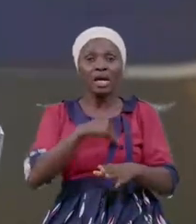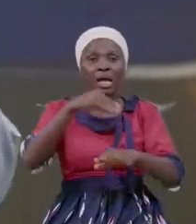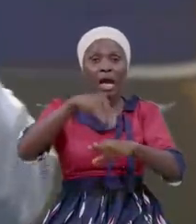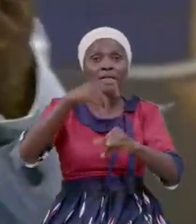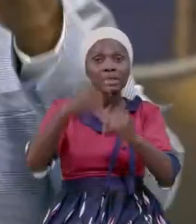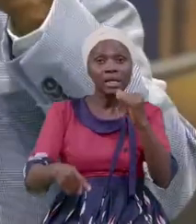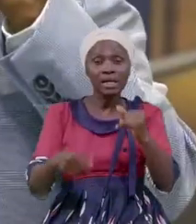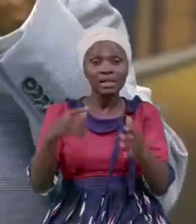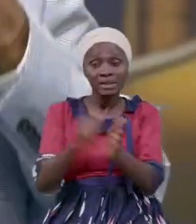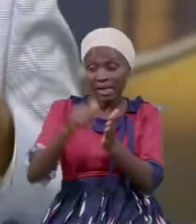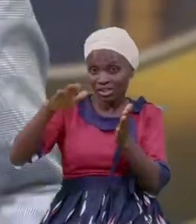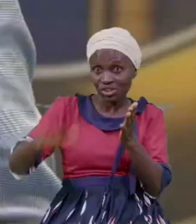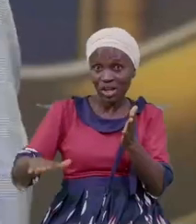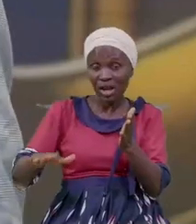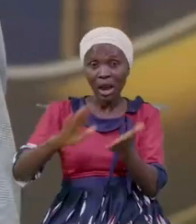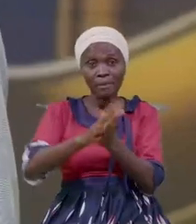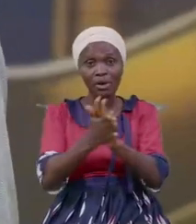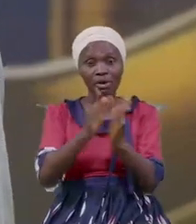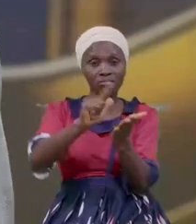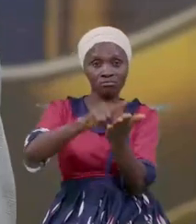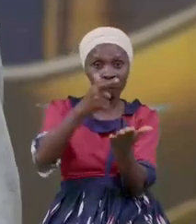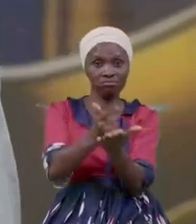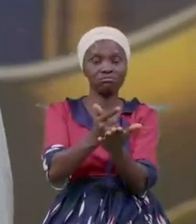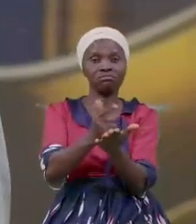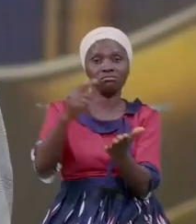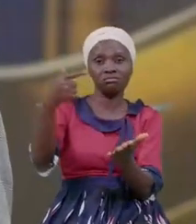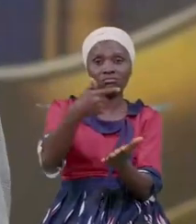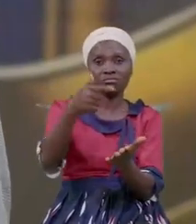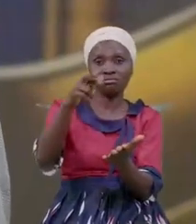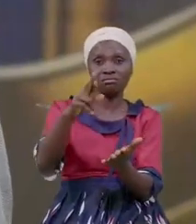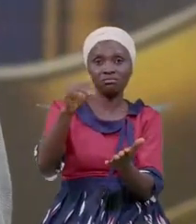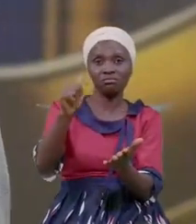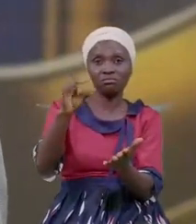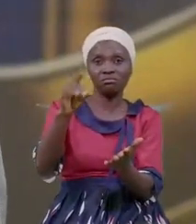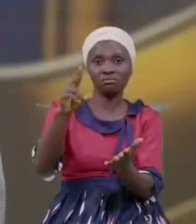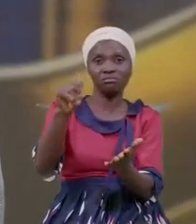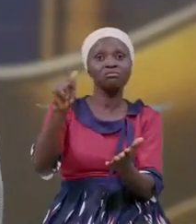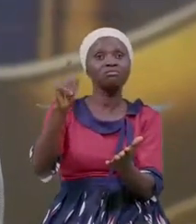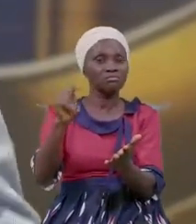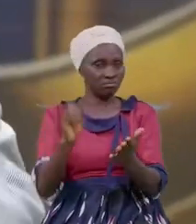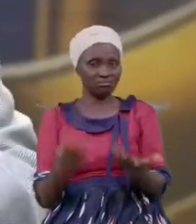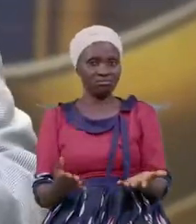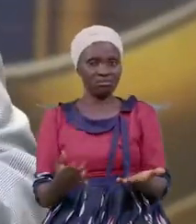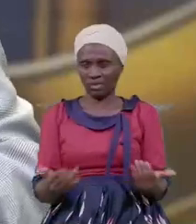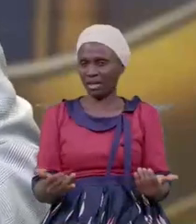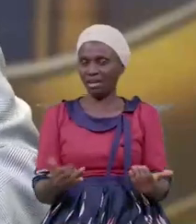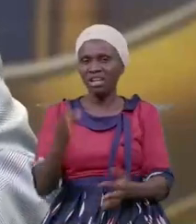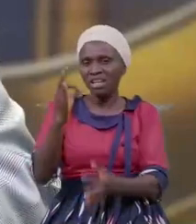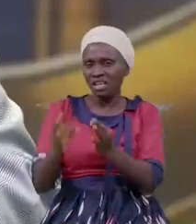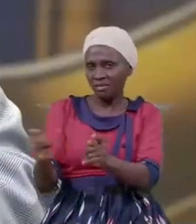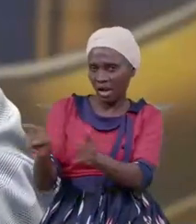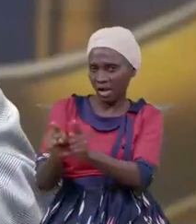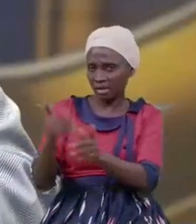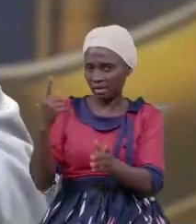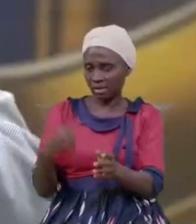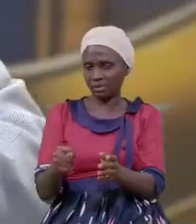été diplômé et ce que les docteurs ont dit ah ah une femme vertueuse avec